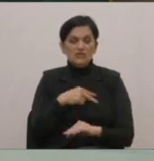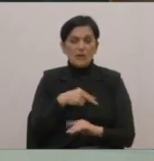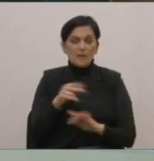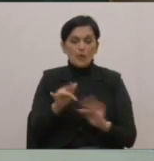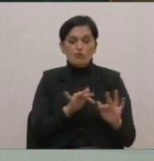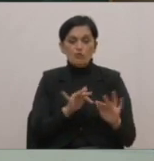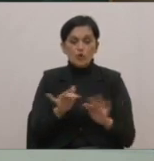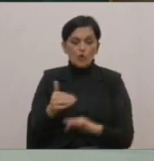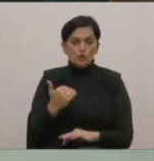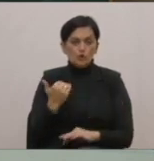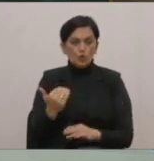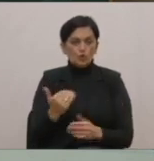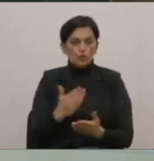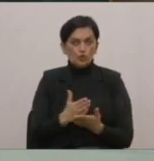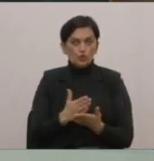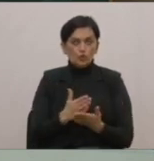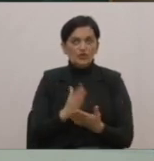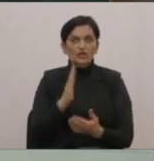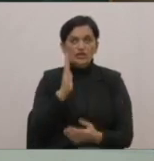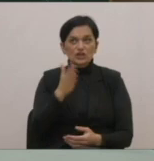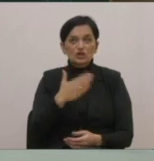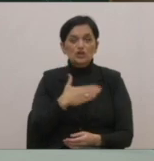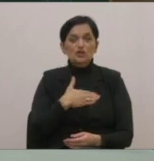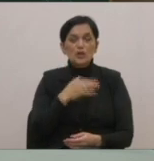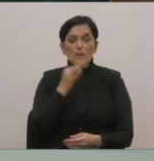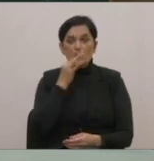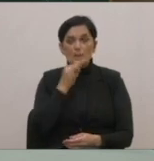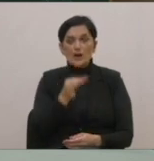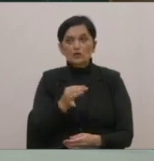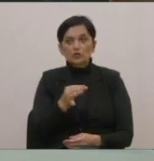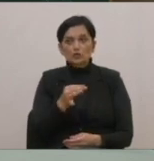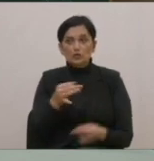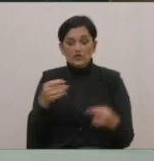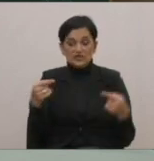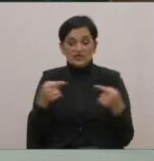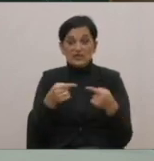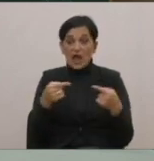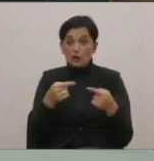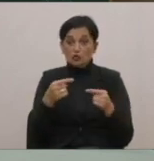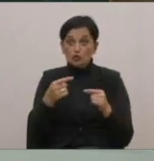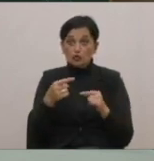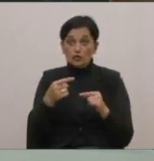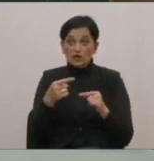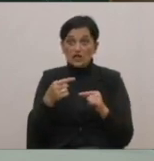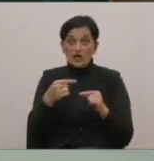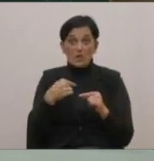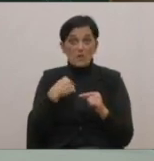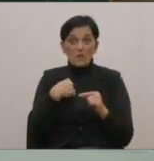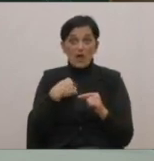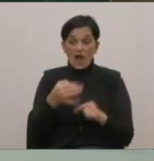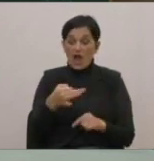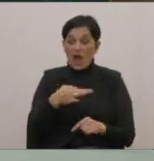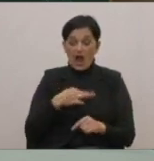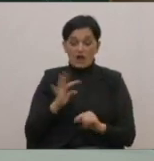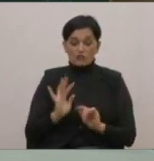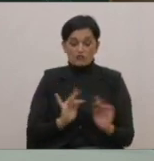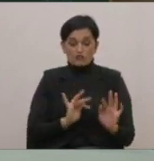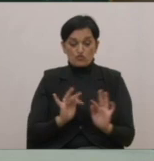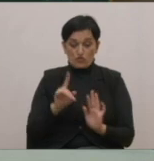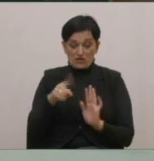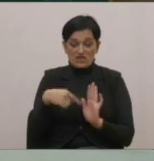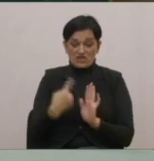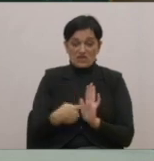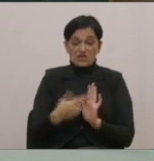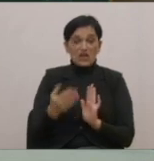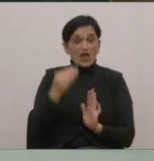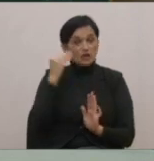პროცედურა და ეს იქნებოდა ჩემი პასუხი. დაზუსტებას ახლა კითხავთ, მე არ უნდა მეპასუხო პროცედურაზე დასო თქვენ კითხვა და ეს